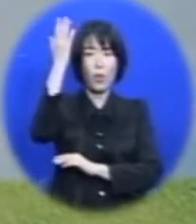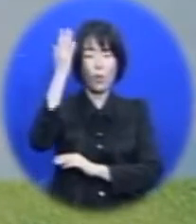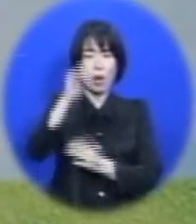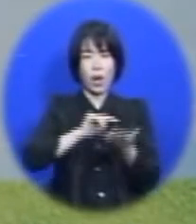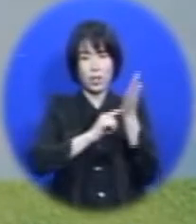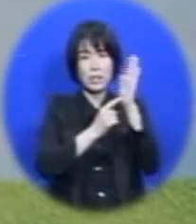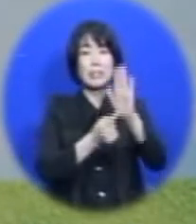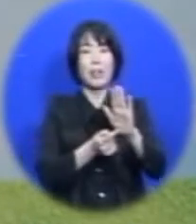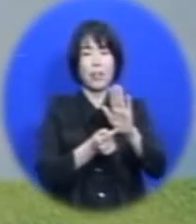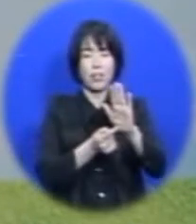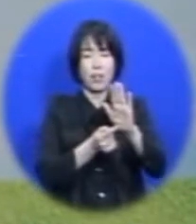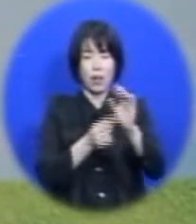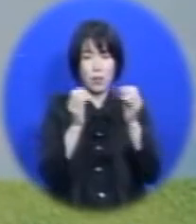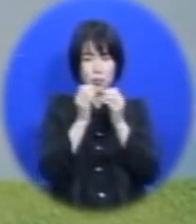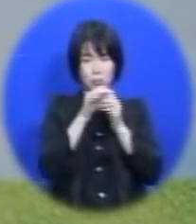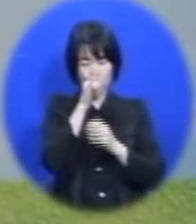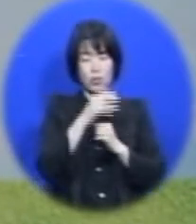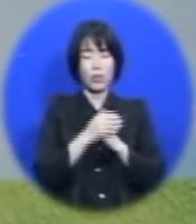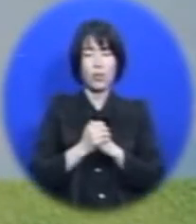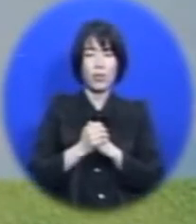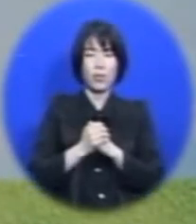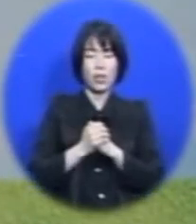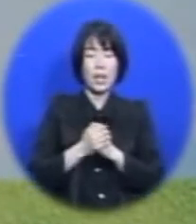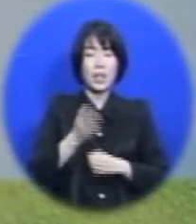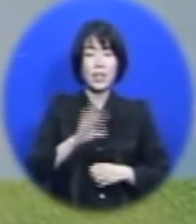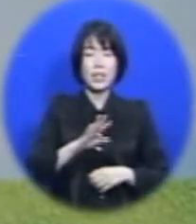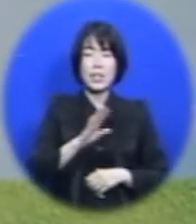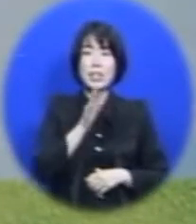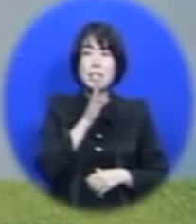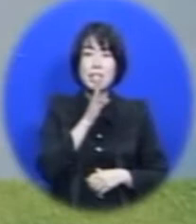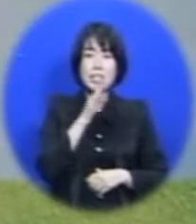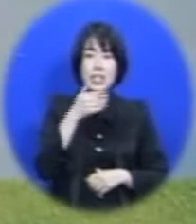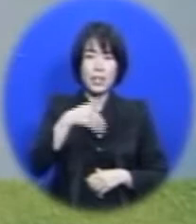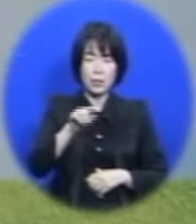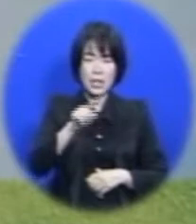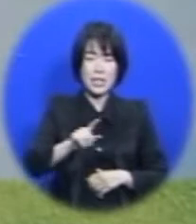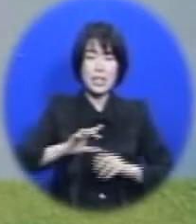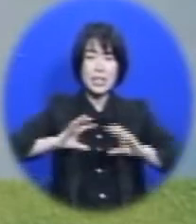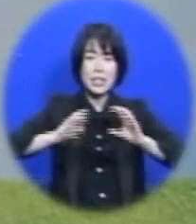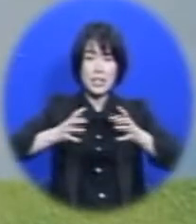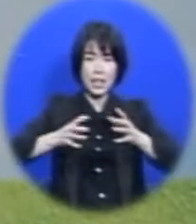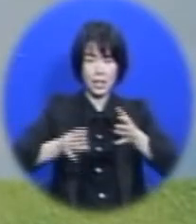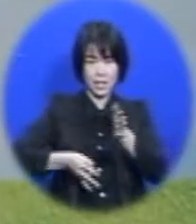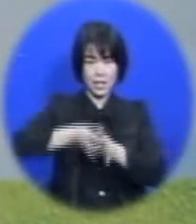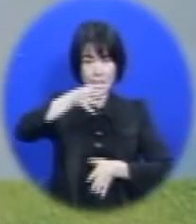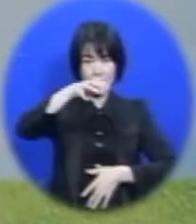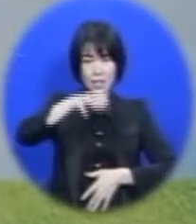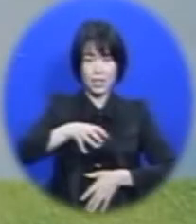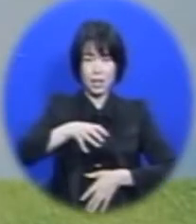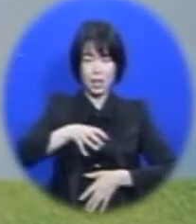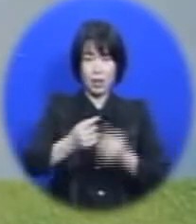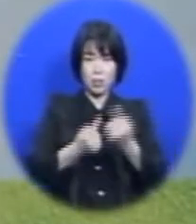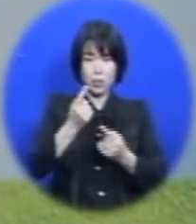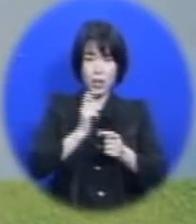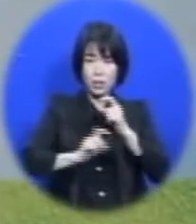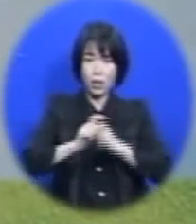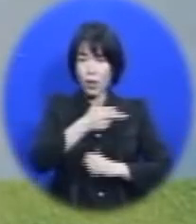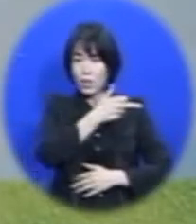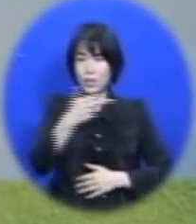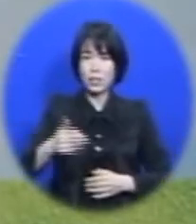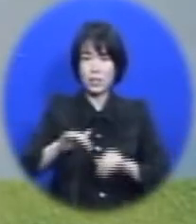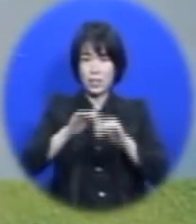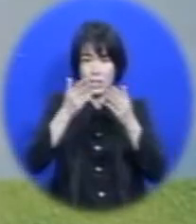영광이 드러난다는 거예요, 보면. 근데 실제로 이 세상에 예루살렘 성보다 큰성 너무